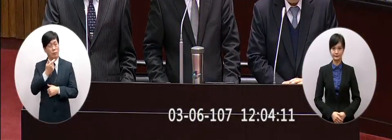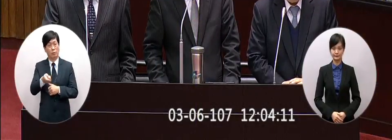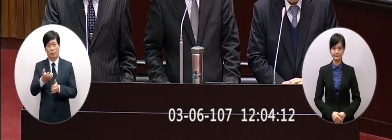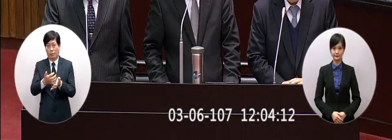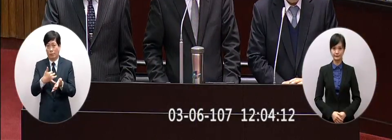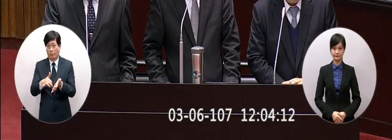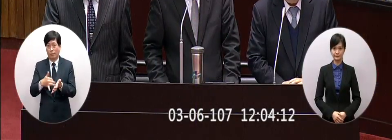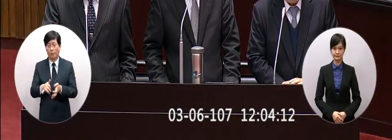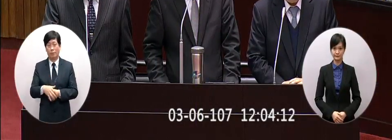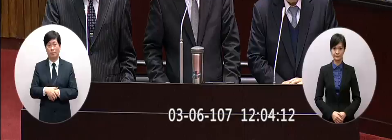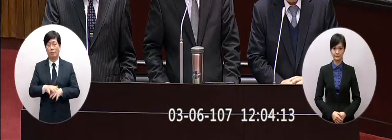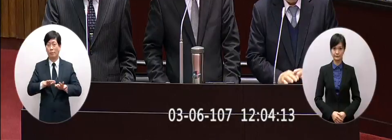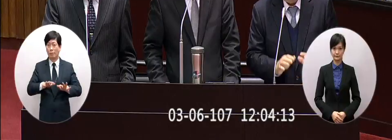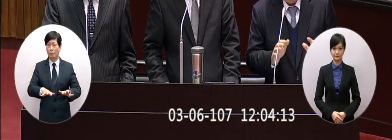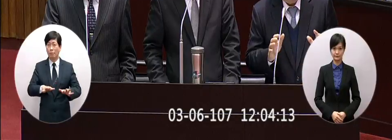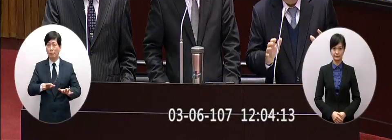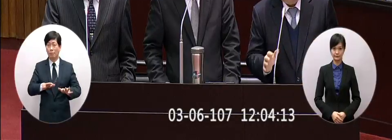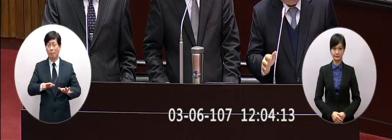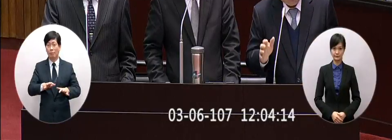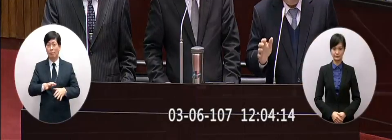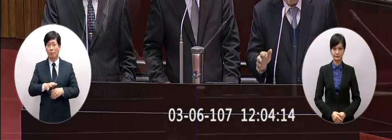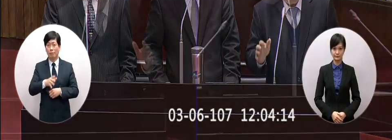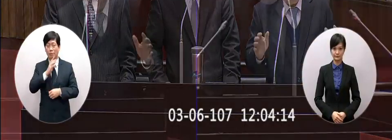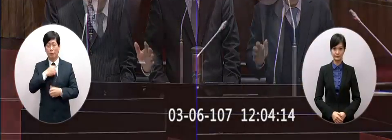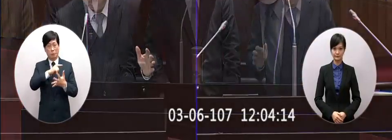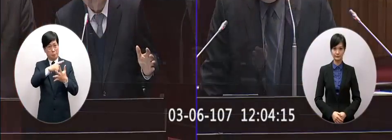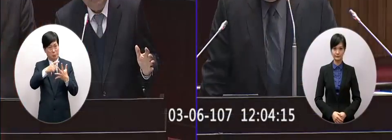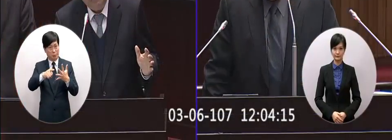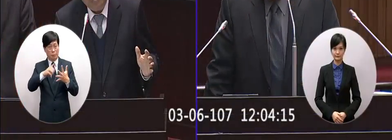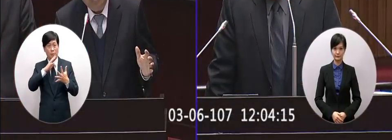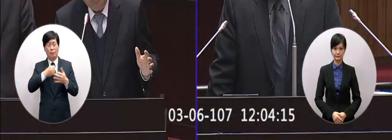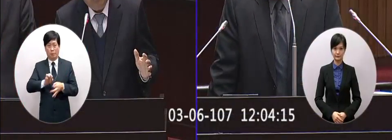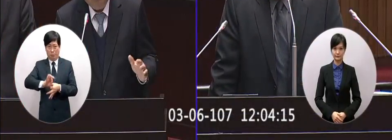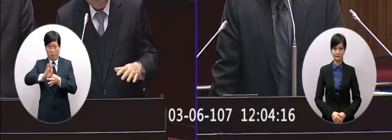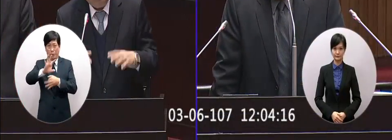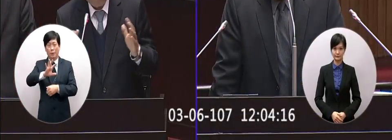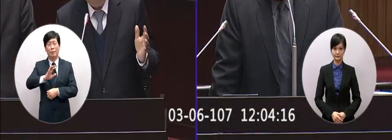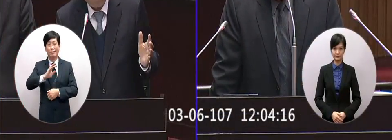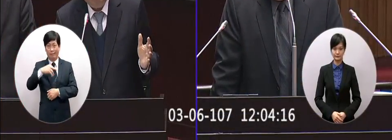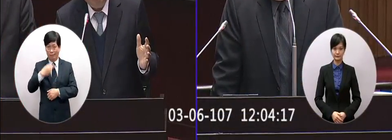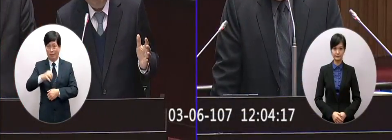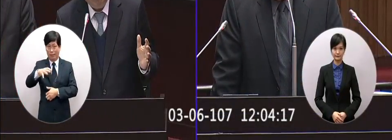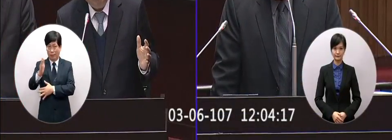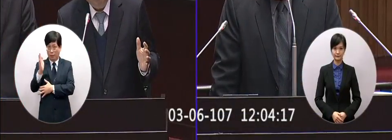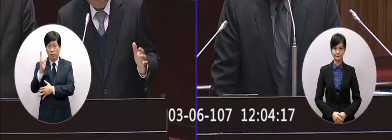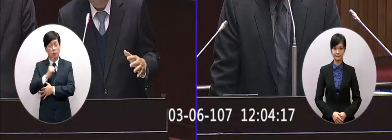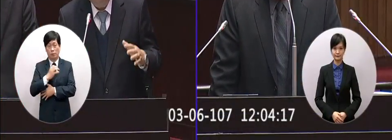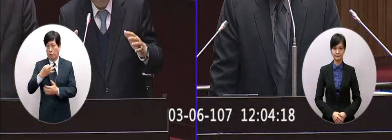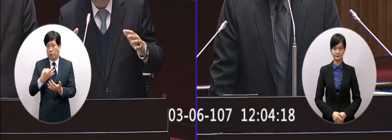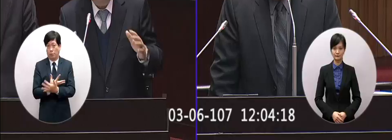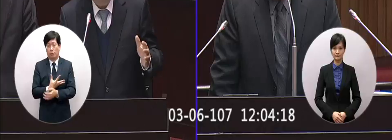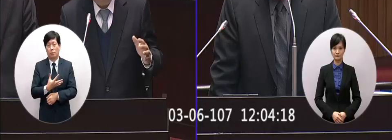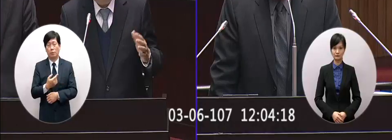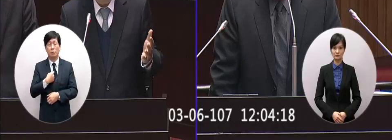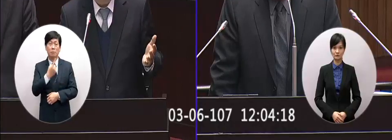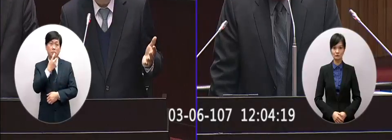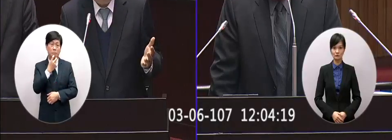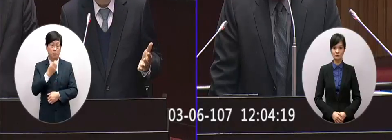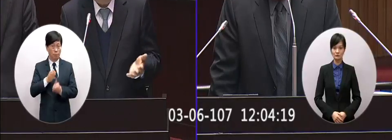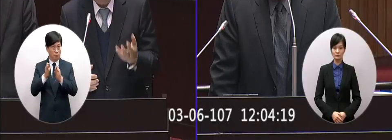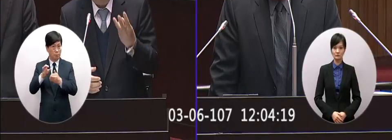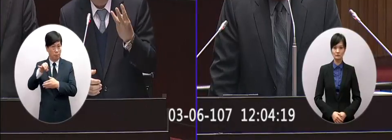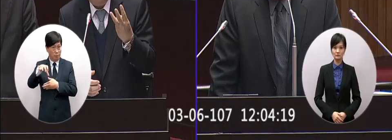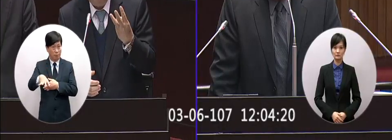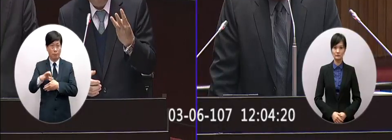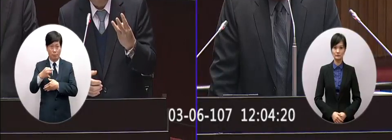费目前是逐步的是有在增加，而地方的裁员不够，中央对地方的